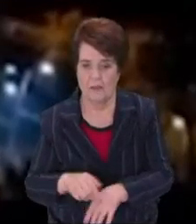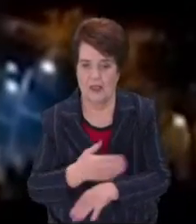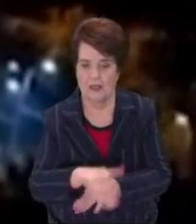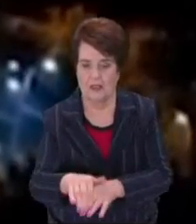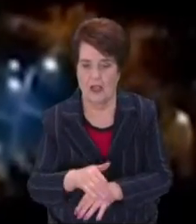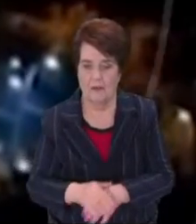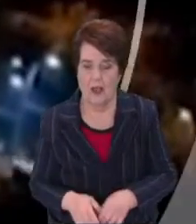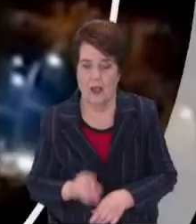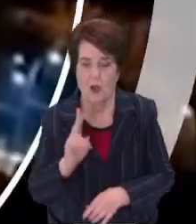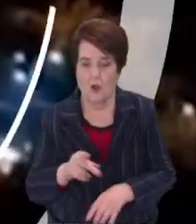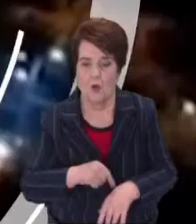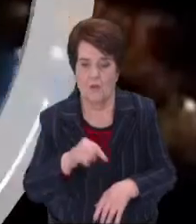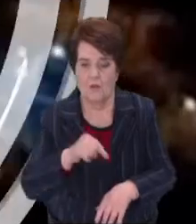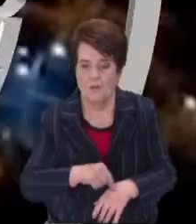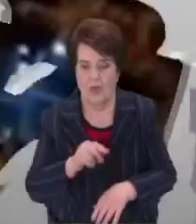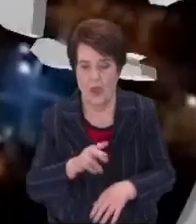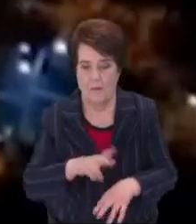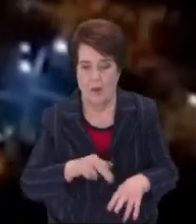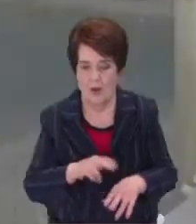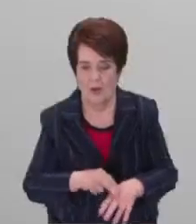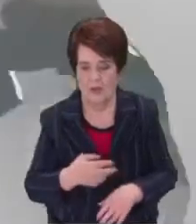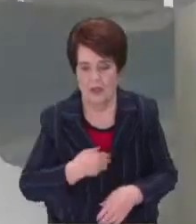Cum a reacționat poliția, aflați la știri.